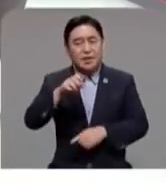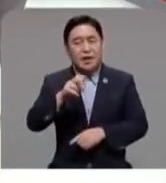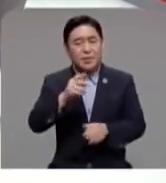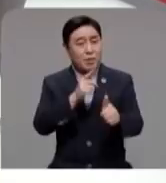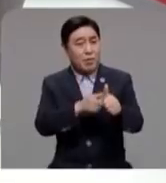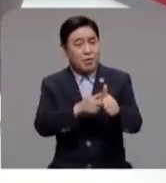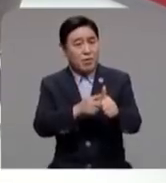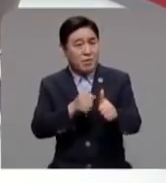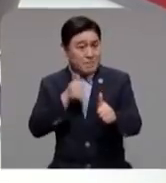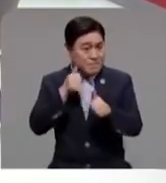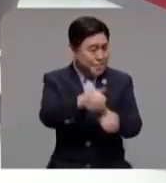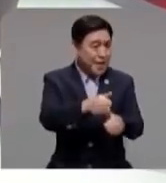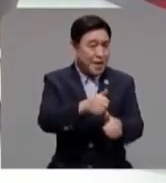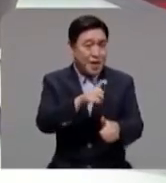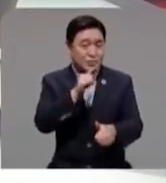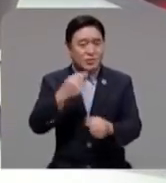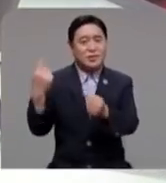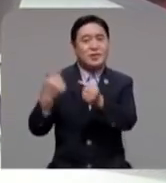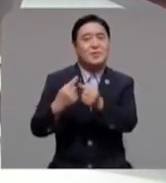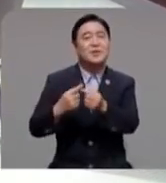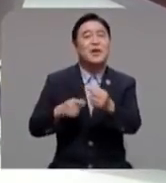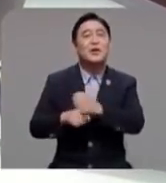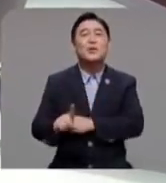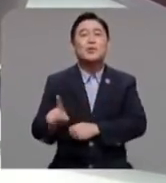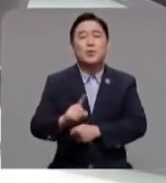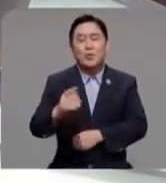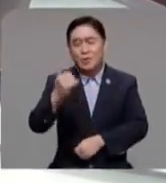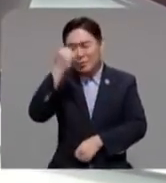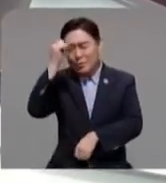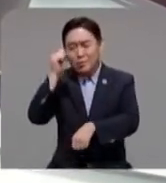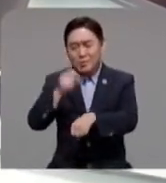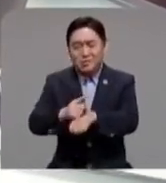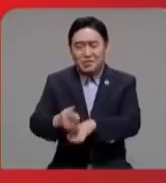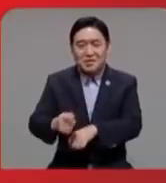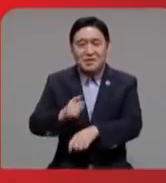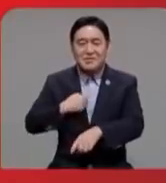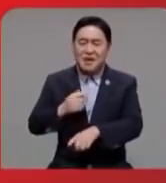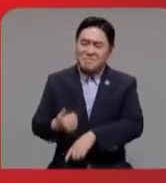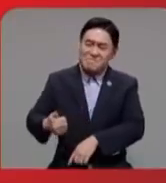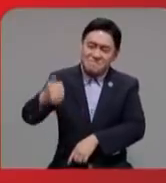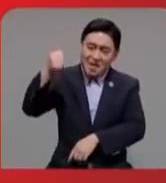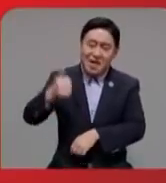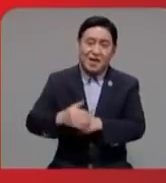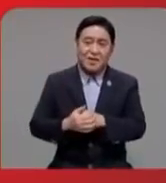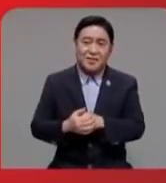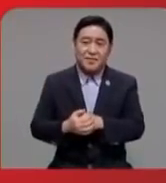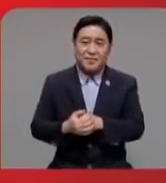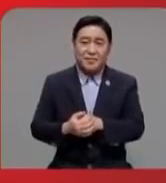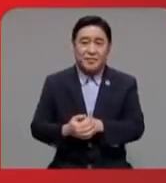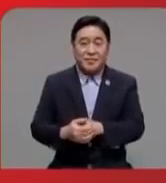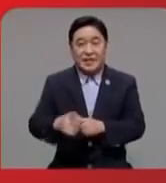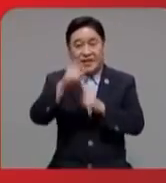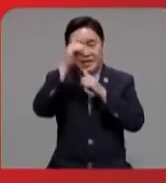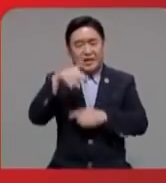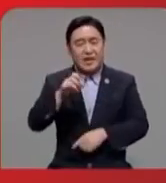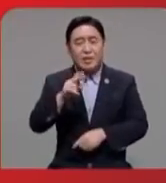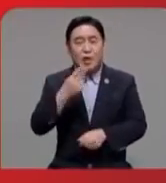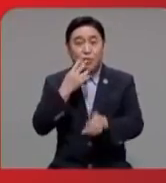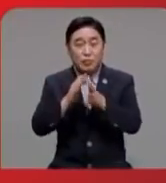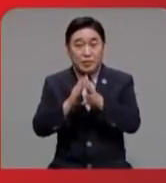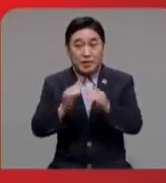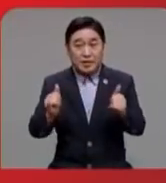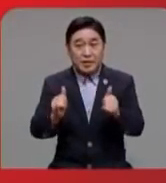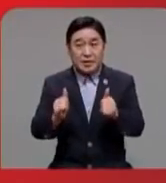있는 가장 첫 번째 이유는 도덕성이 우위다. 저는 그렇게 생각을 합니다. 이재명 그